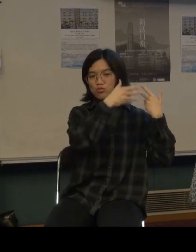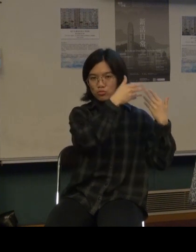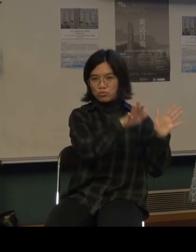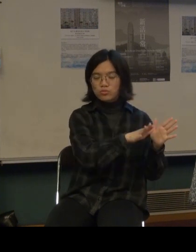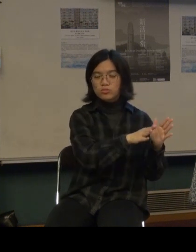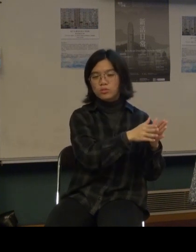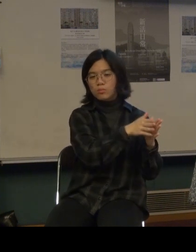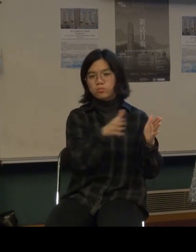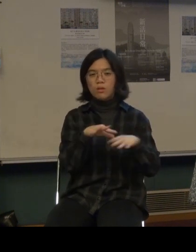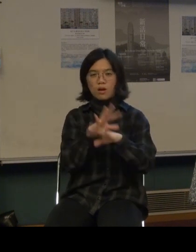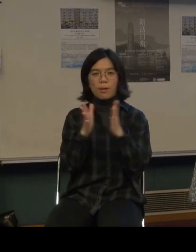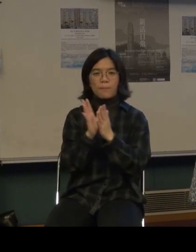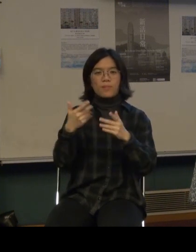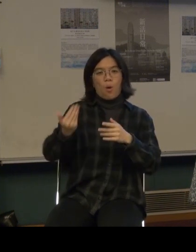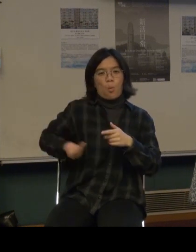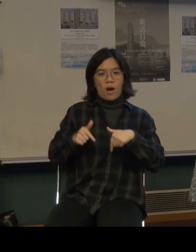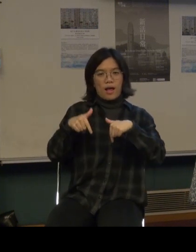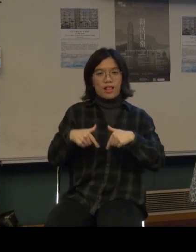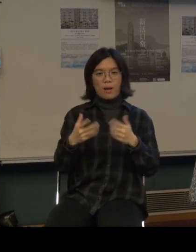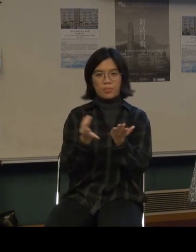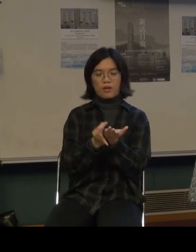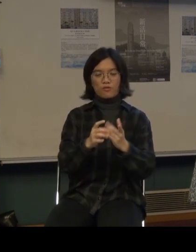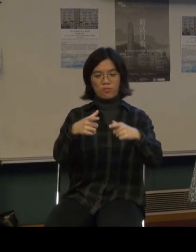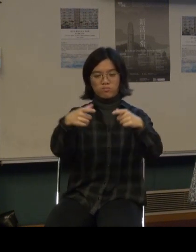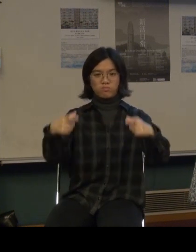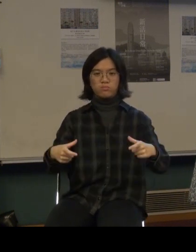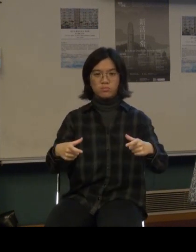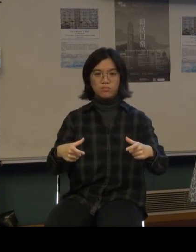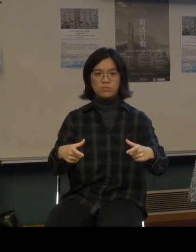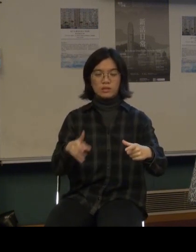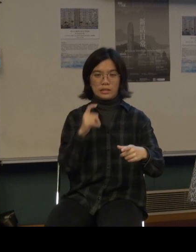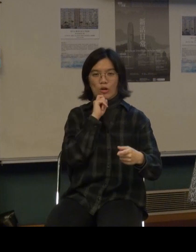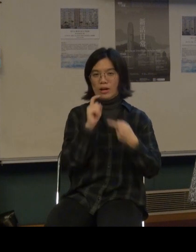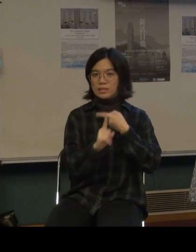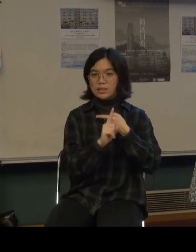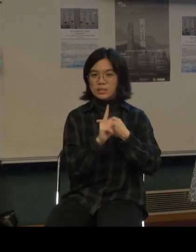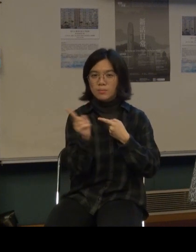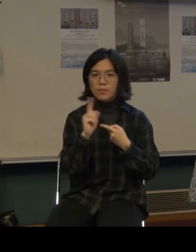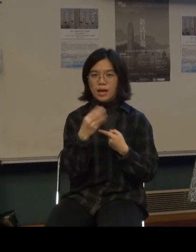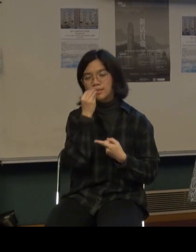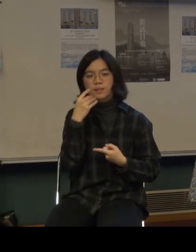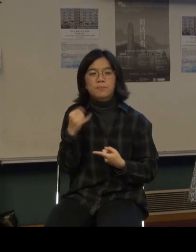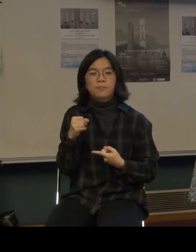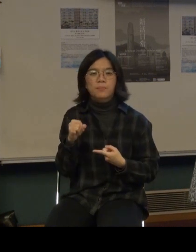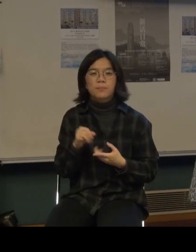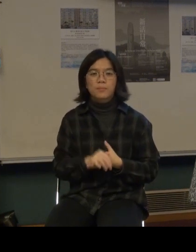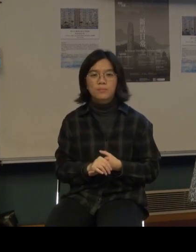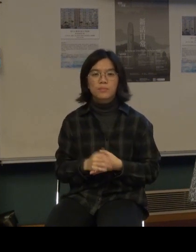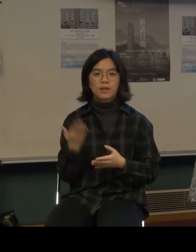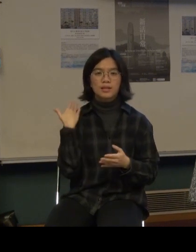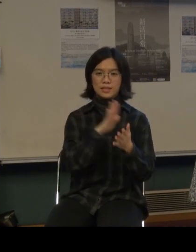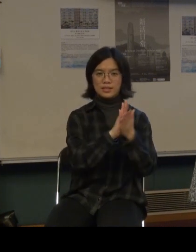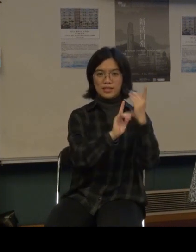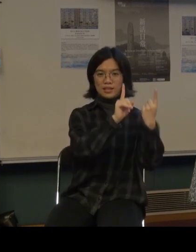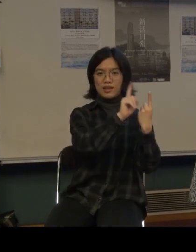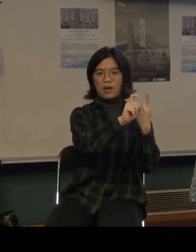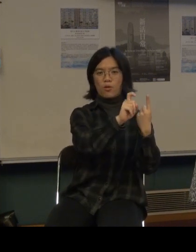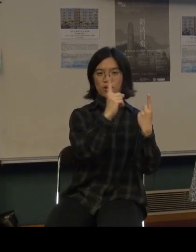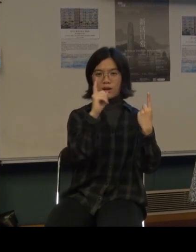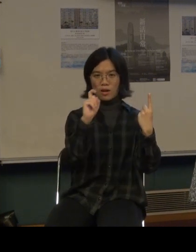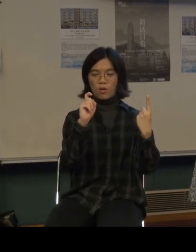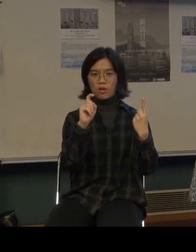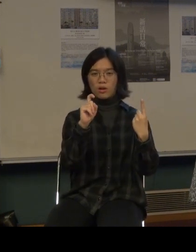華南地區咧，都唔夠糧，有個唔夠糧食嘅風險啊。喺1919年咧，香港咧，甚至咧發生咗一次